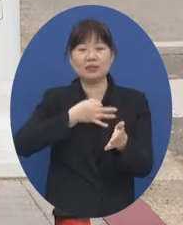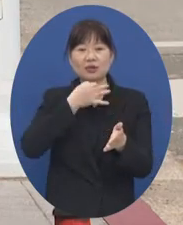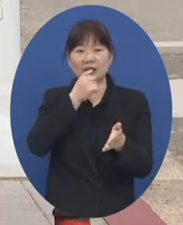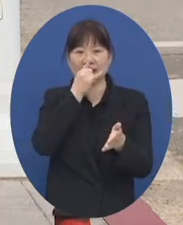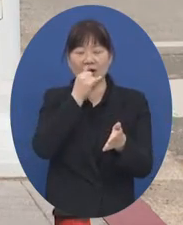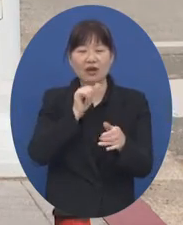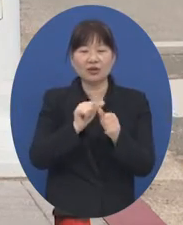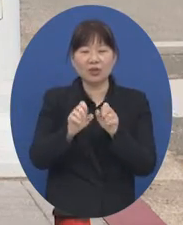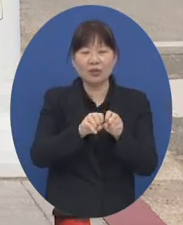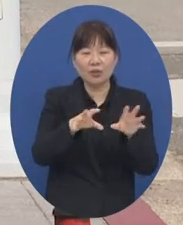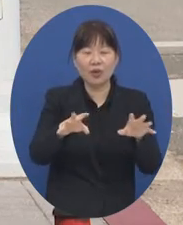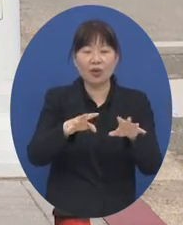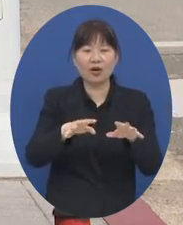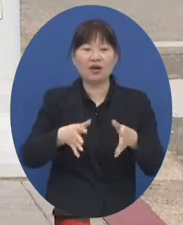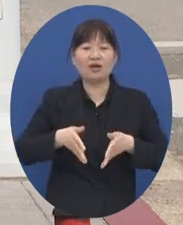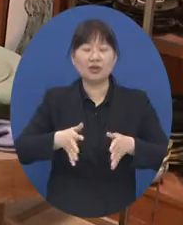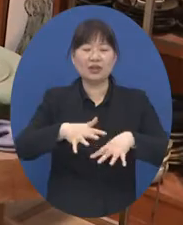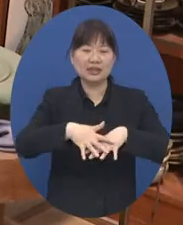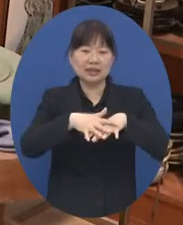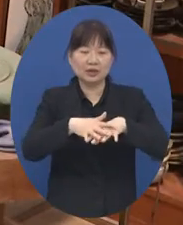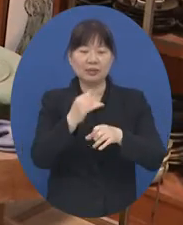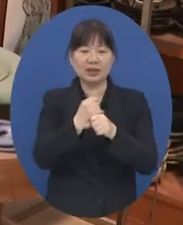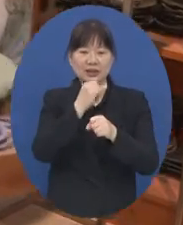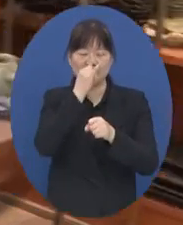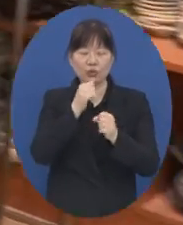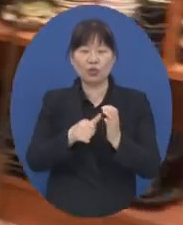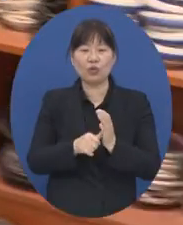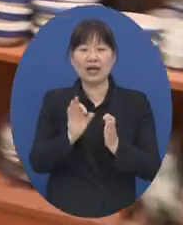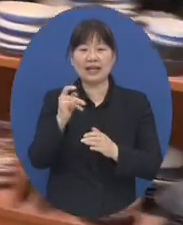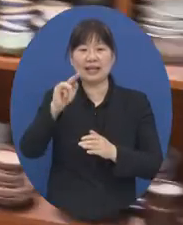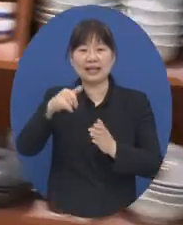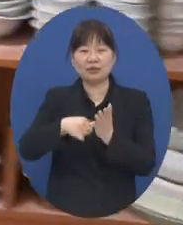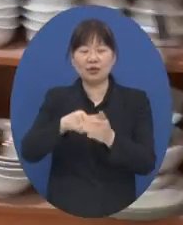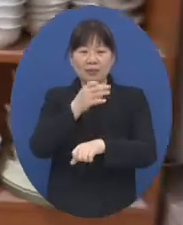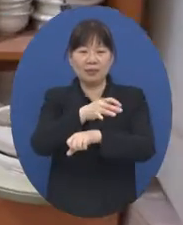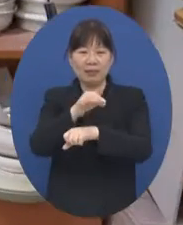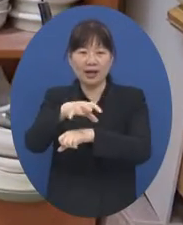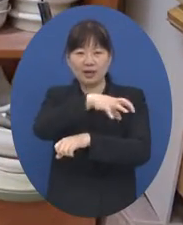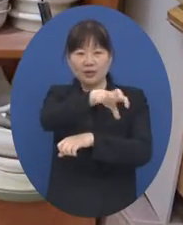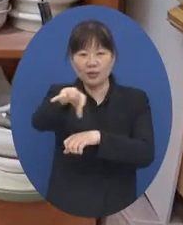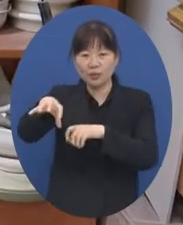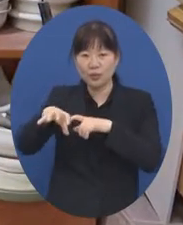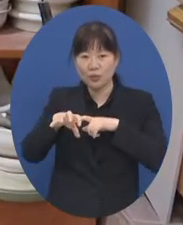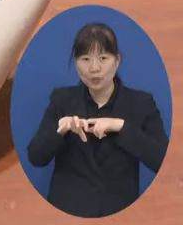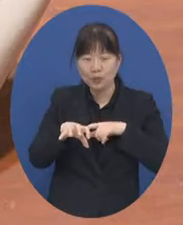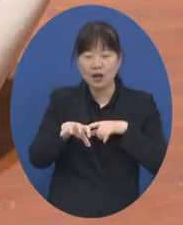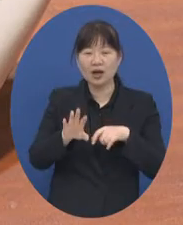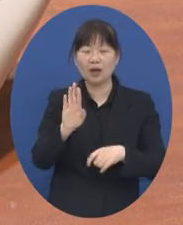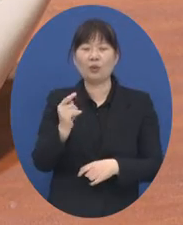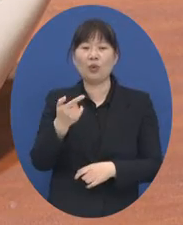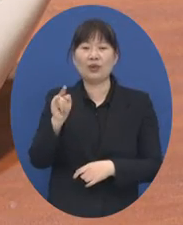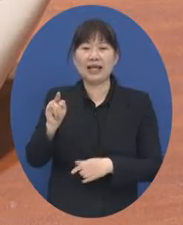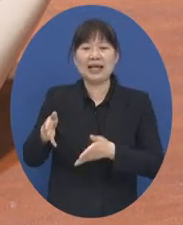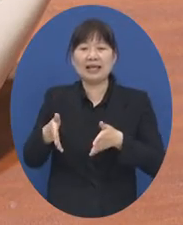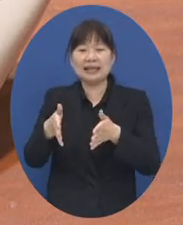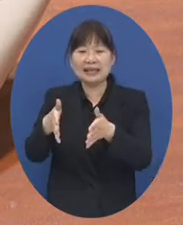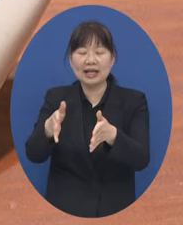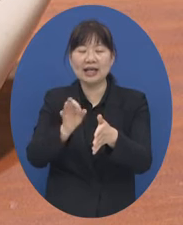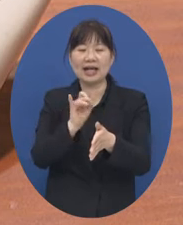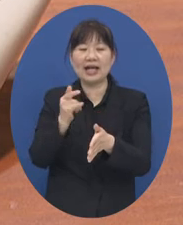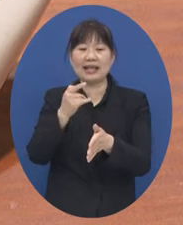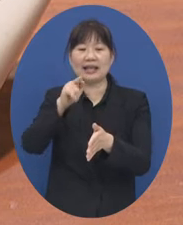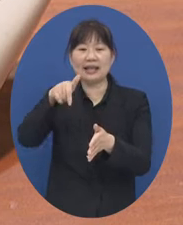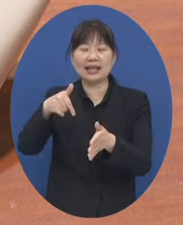나면서 거리 관광지도가 만들어지고 앤틱 소품숍이 즐비한 골목은 밤리단길이란 보냇길이란 이름으로